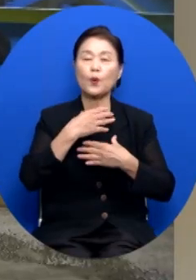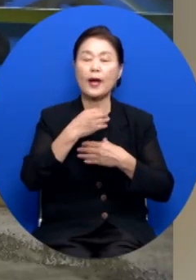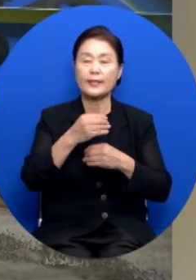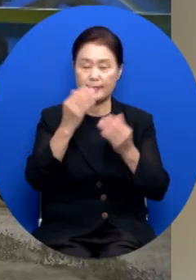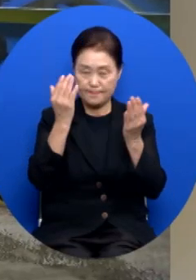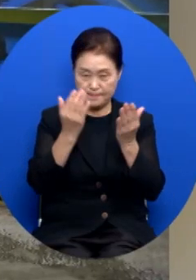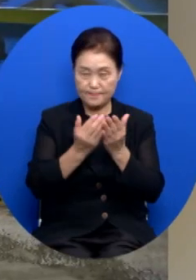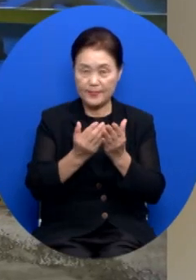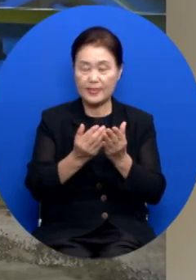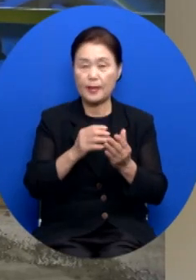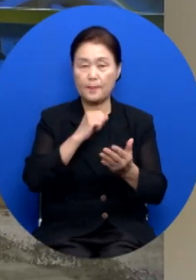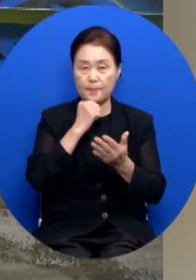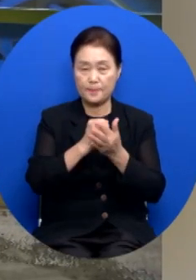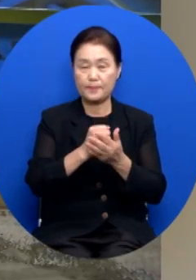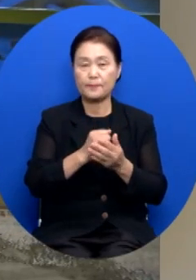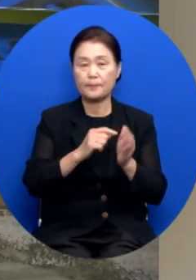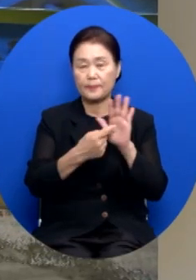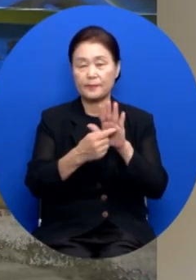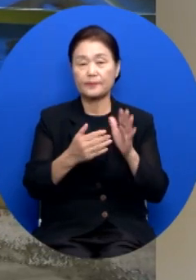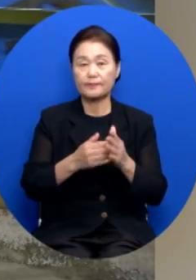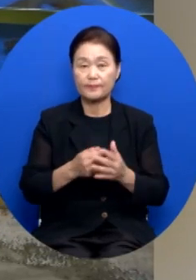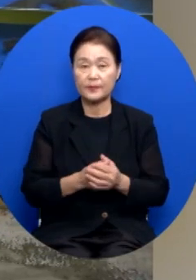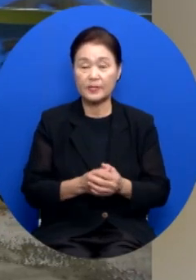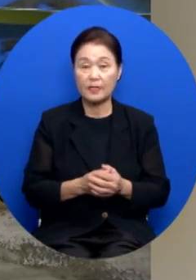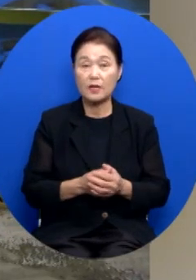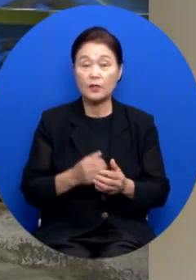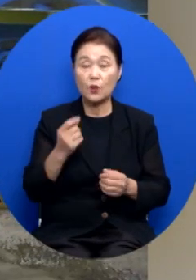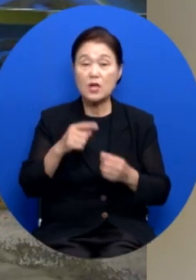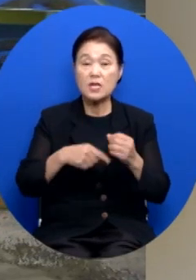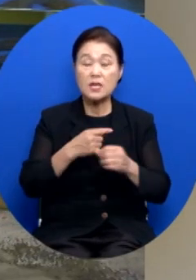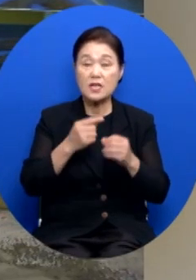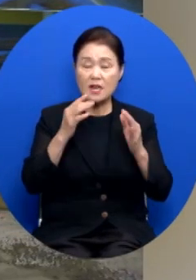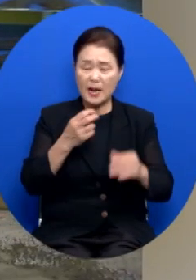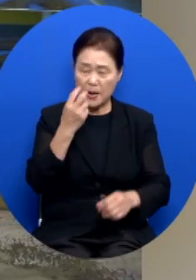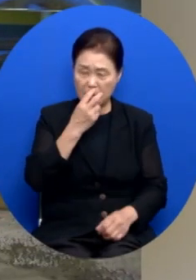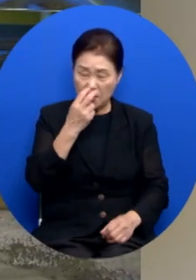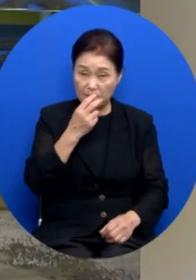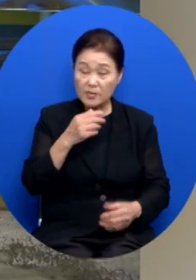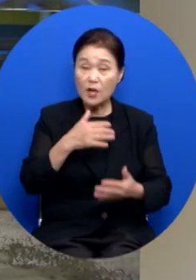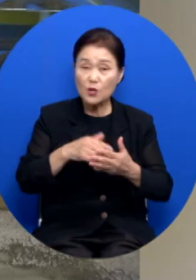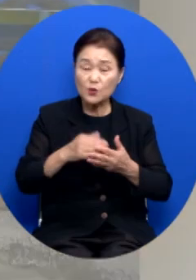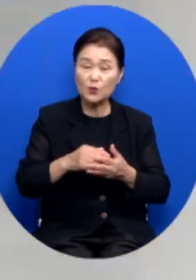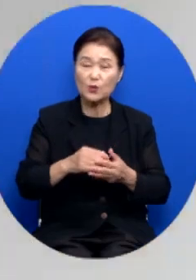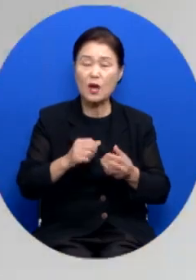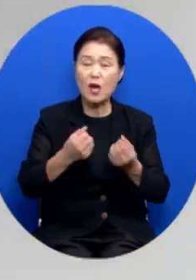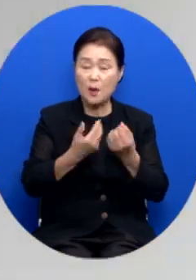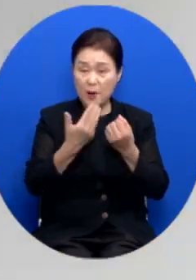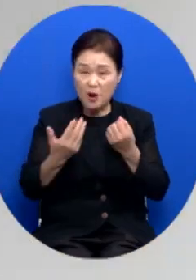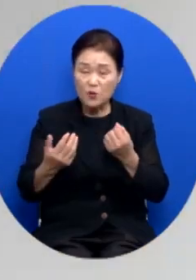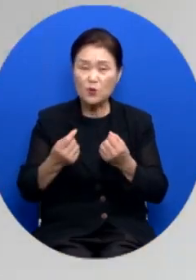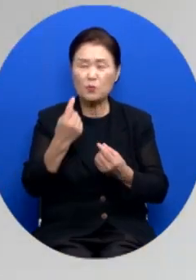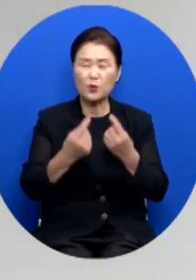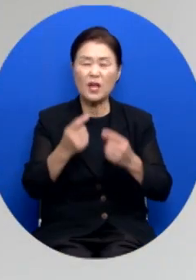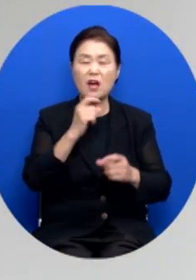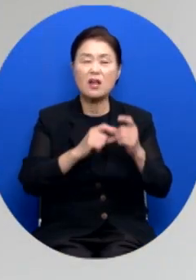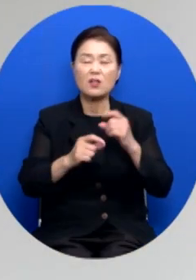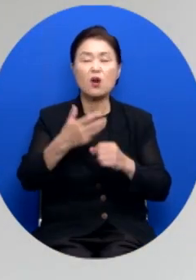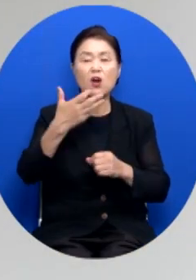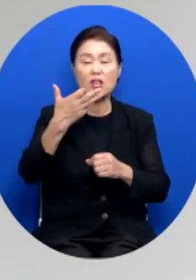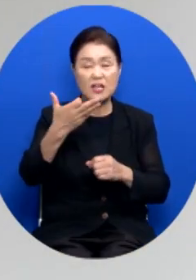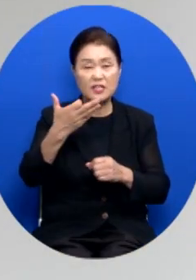적합 판정을 받았다고 밝혔습니다. 시는 지난 1년 동안 검사 건수는 방류 이전보다 18배